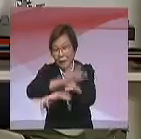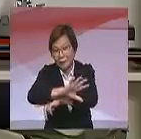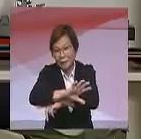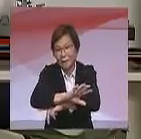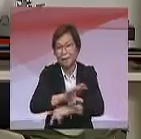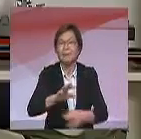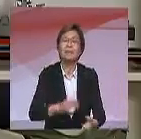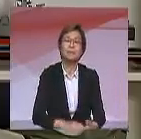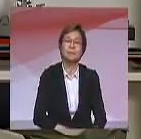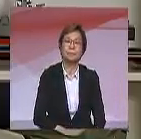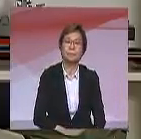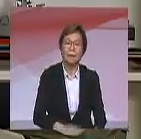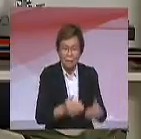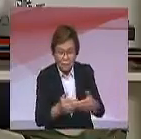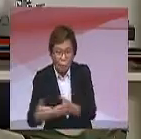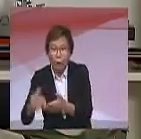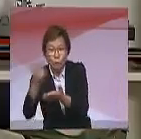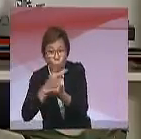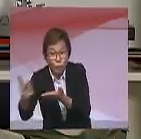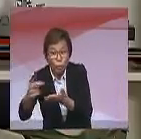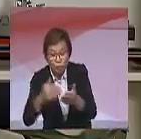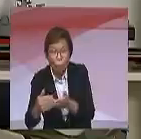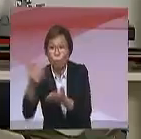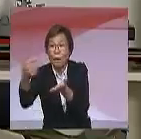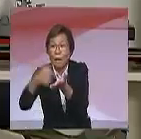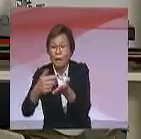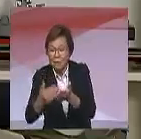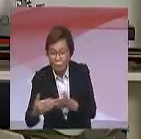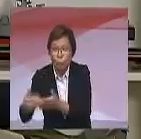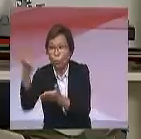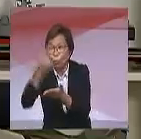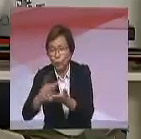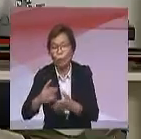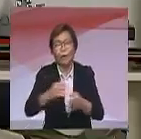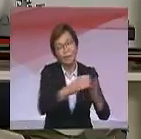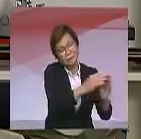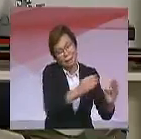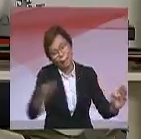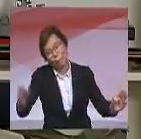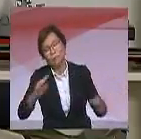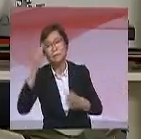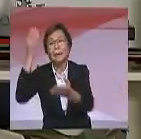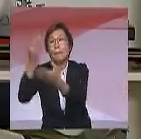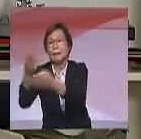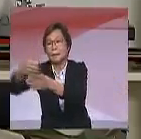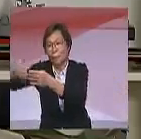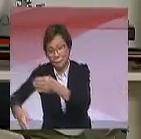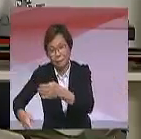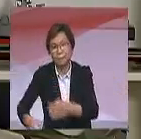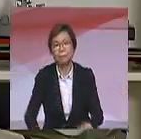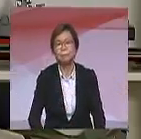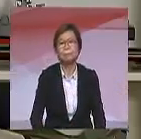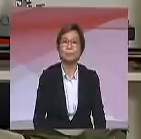5 hari. Tapi kalau disambung lagi 2 minggu, sambung lagi lah 2 minggu sehingga tamat. Atau kalau sambung lagi,